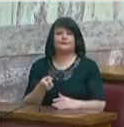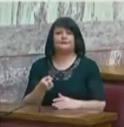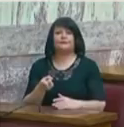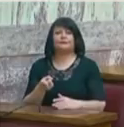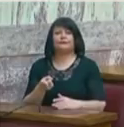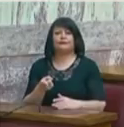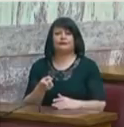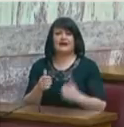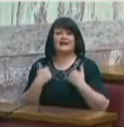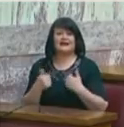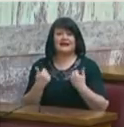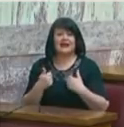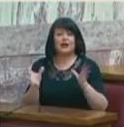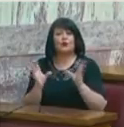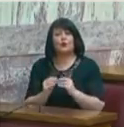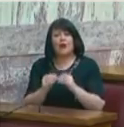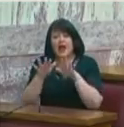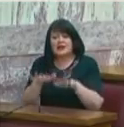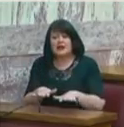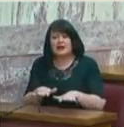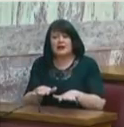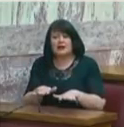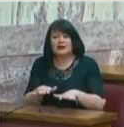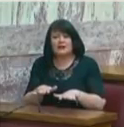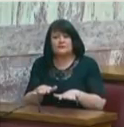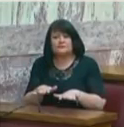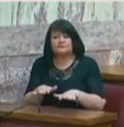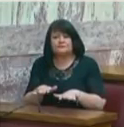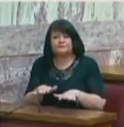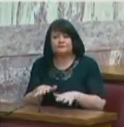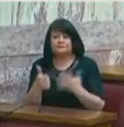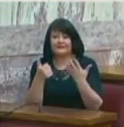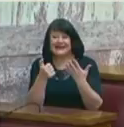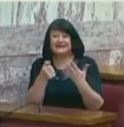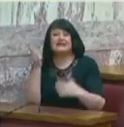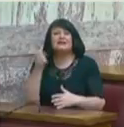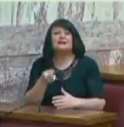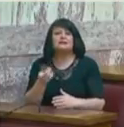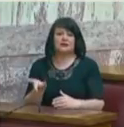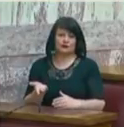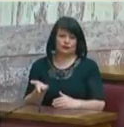και στους νέους το ποσοστό αυτό είχε προσεγγίσει το 60%.